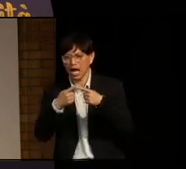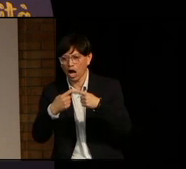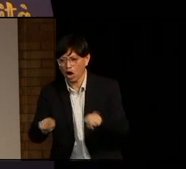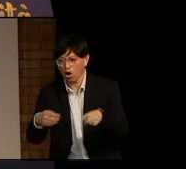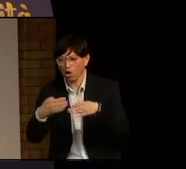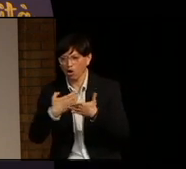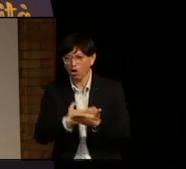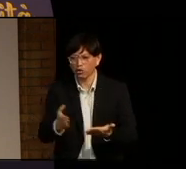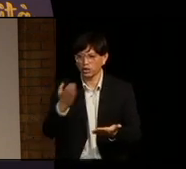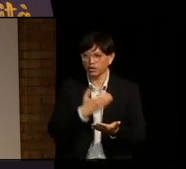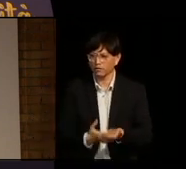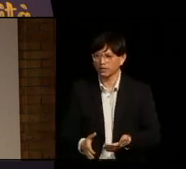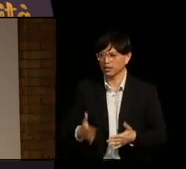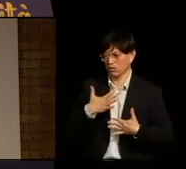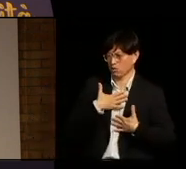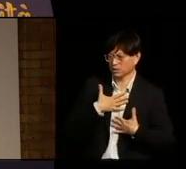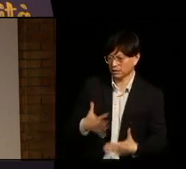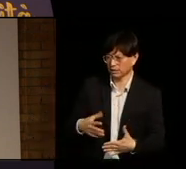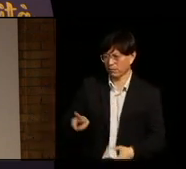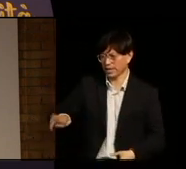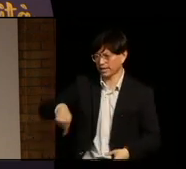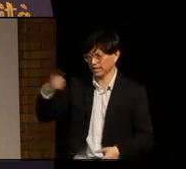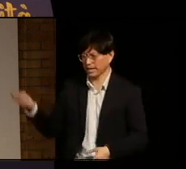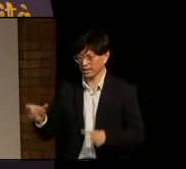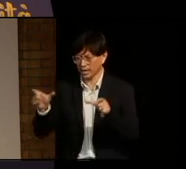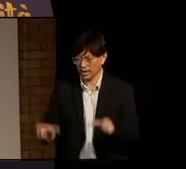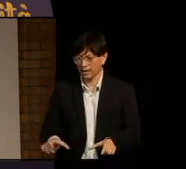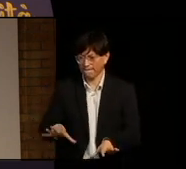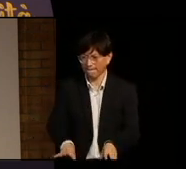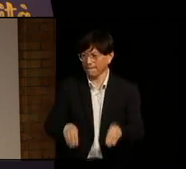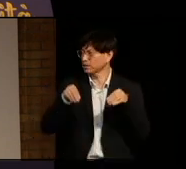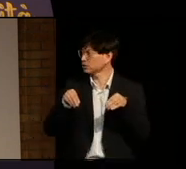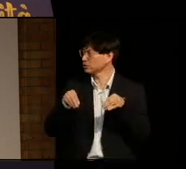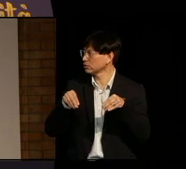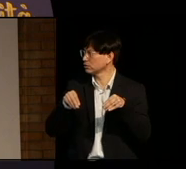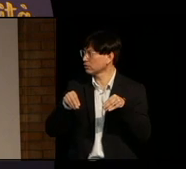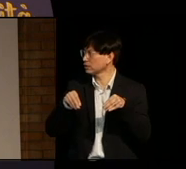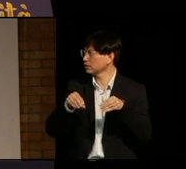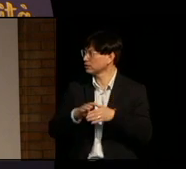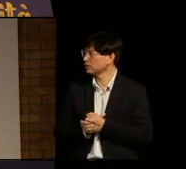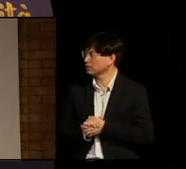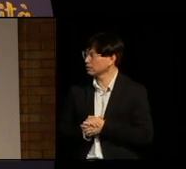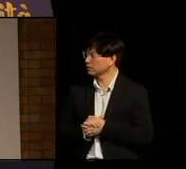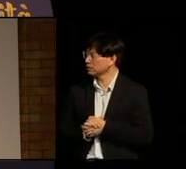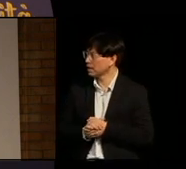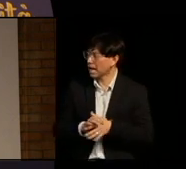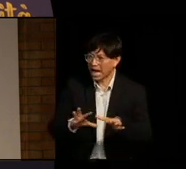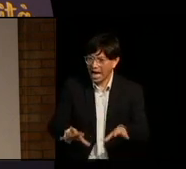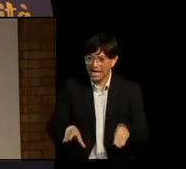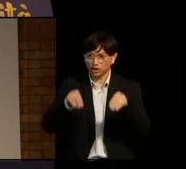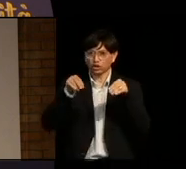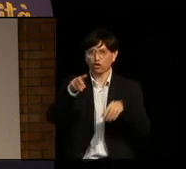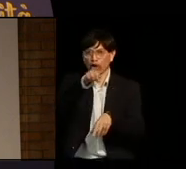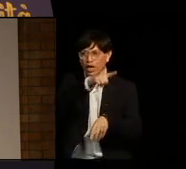i valori sentimenti dell'altra persona ma accettare che quella persona li stia provando e accettare che noi in